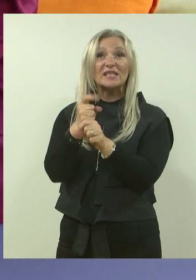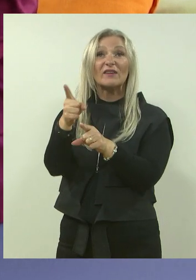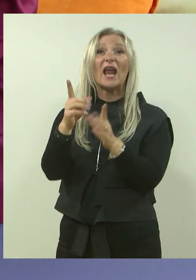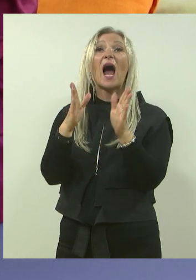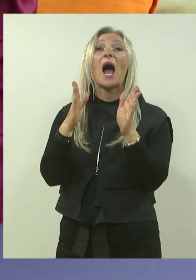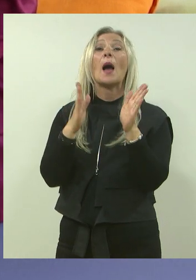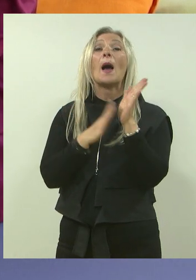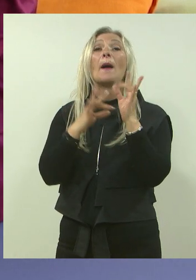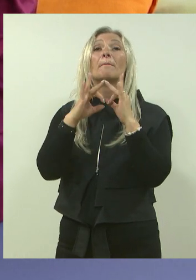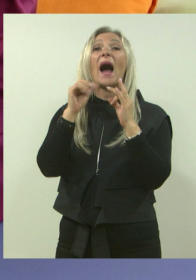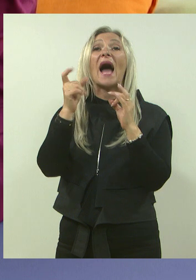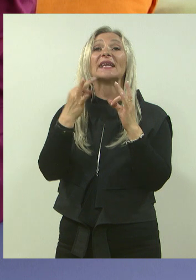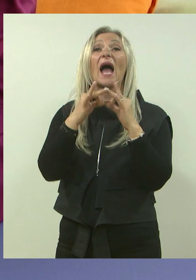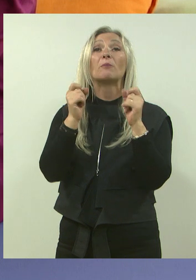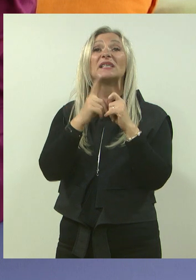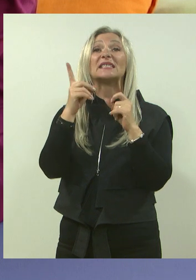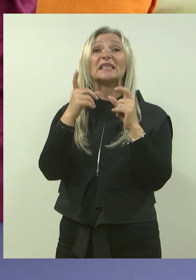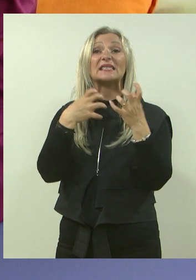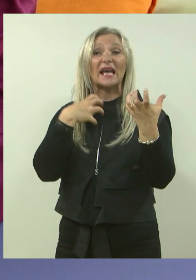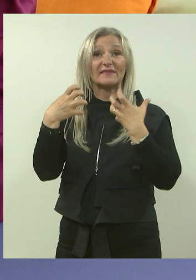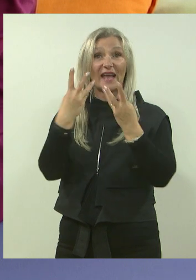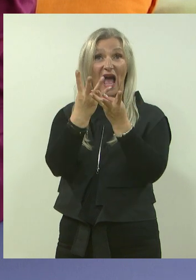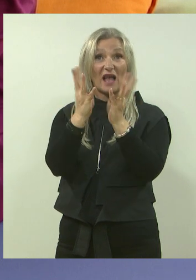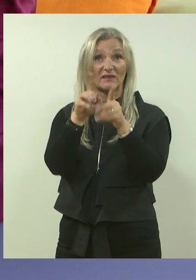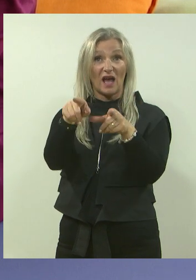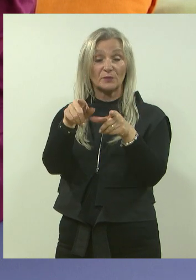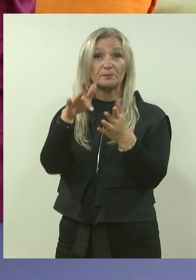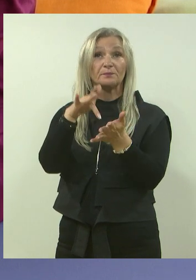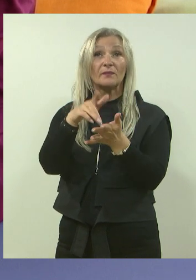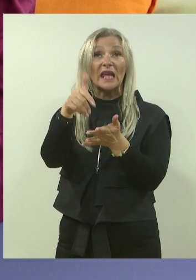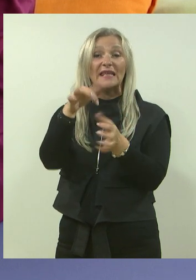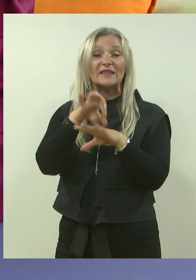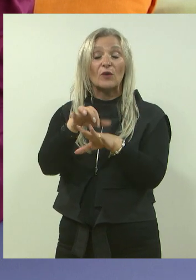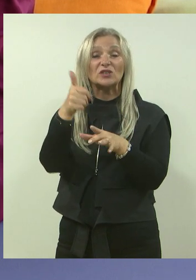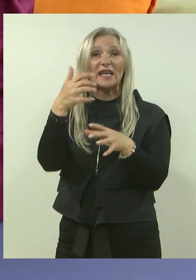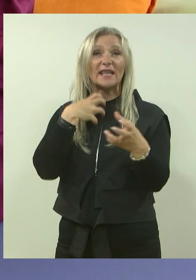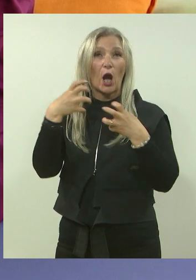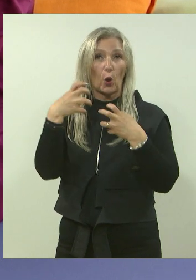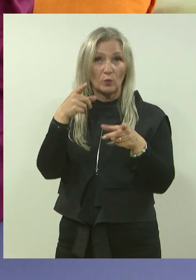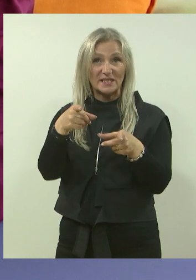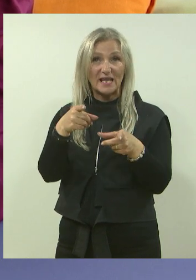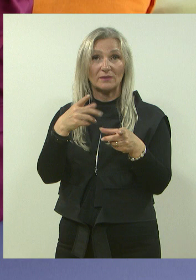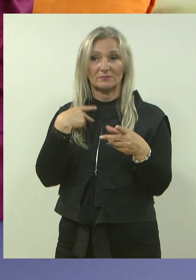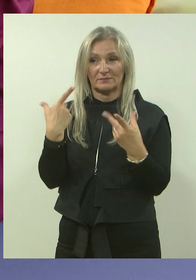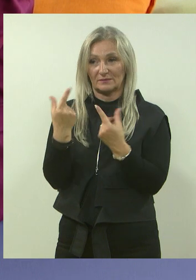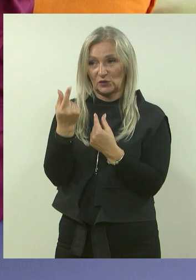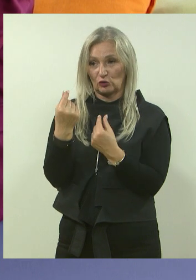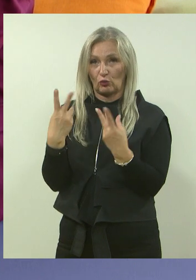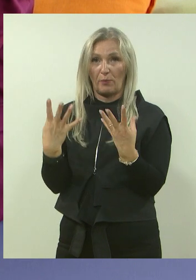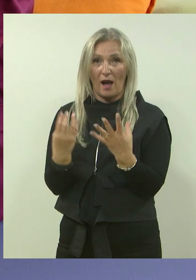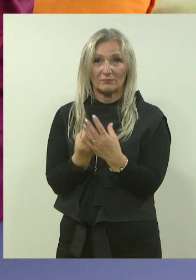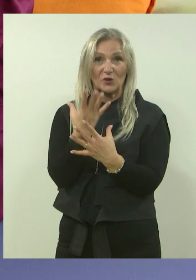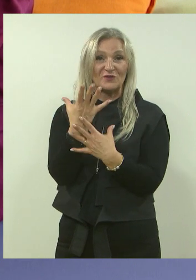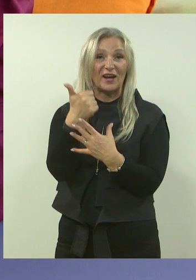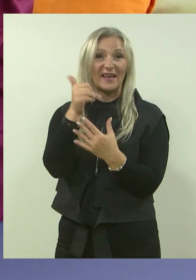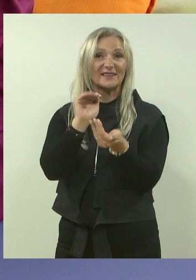Mariji Bistrici. Bistrički teatar, Vende Tam, to inače vodi jedna glumica, Nevena Vukes, i eto, s njom sam uspjela također ostvariti